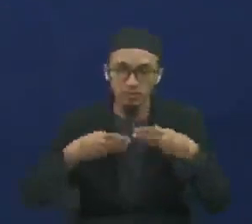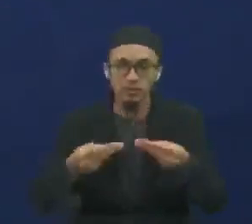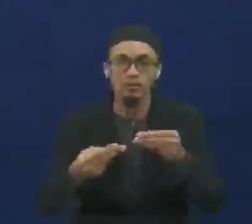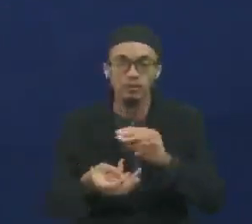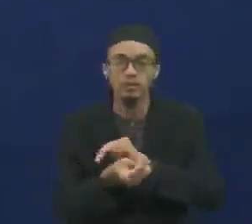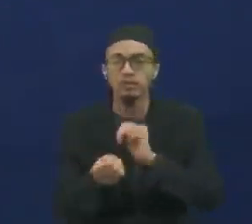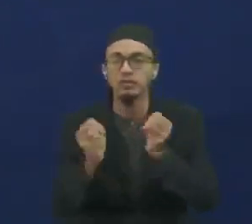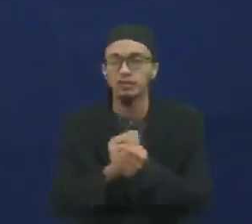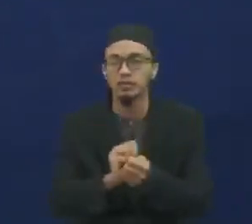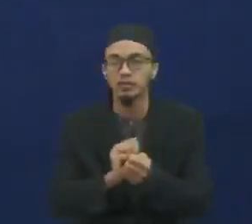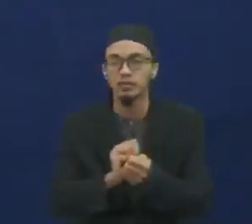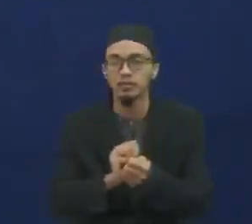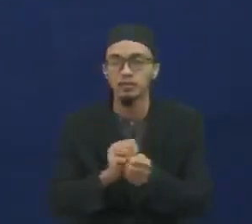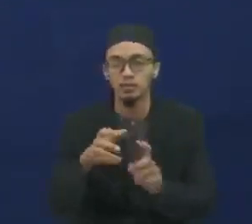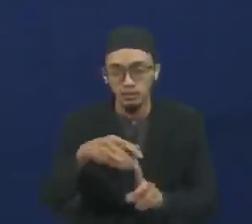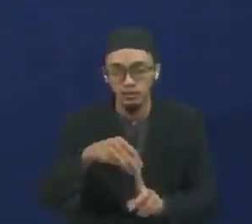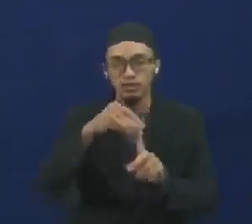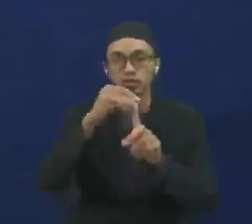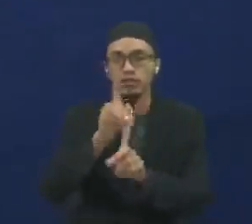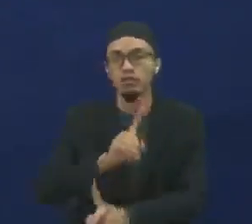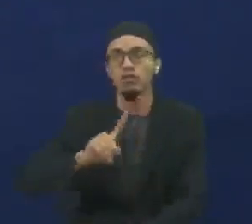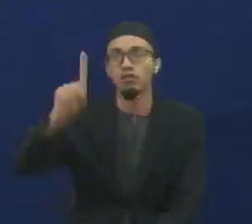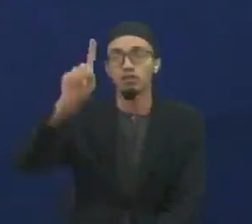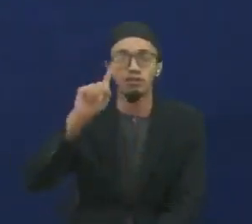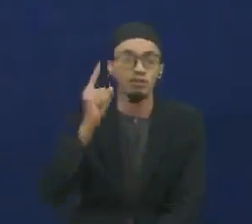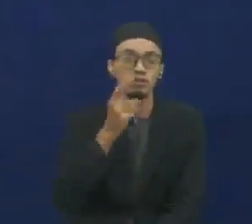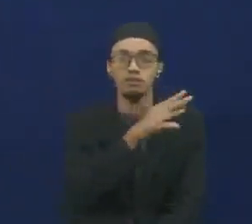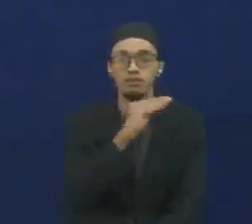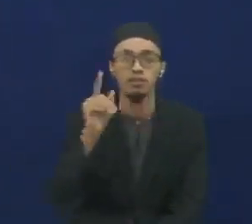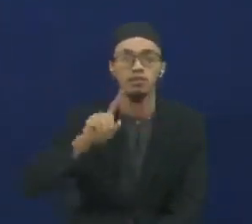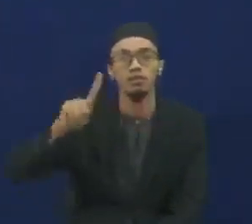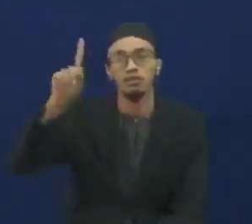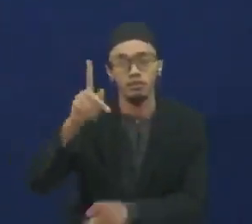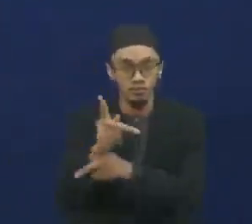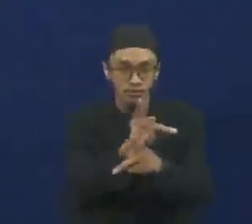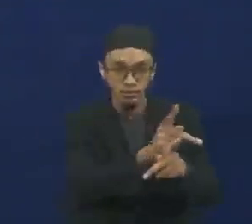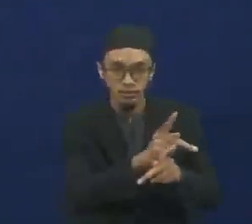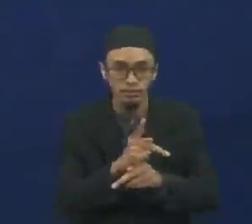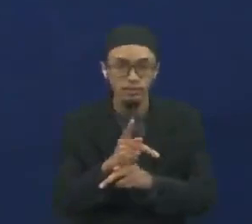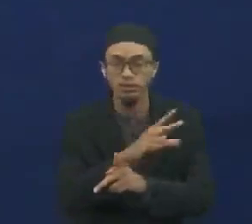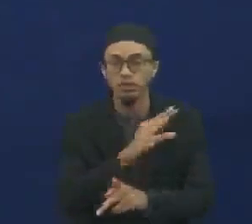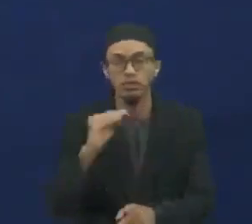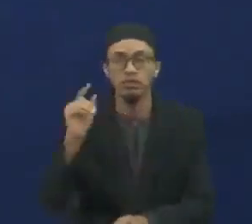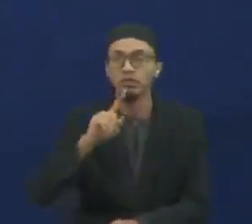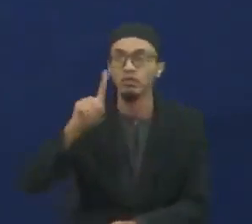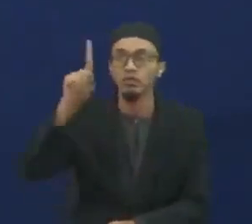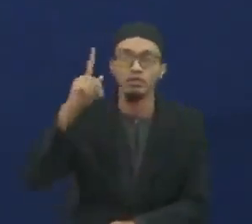melainkan Allah sebagai pelindung kami, dan kepada Allah lah orang-orang beriman ini bertawakal.